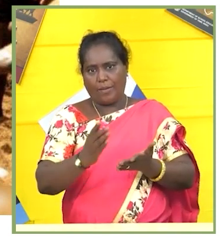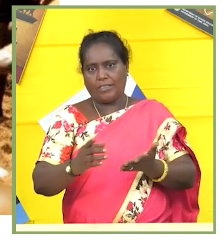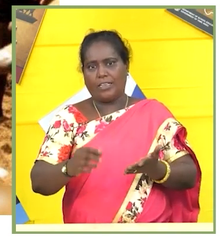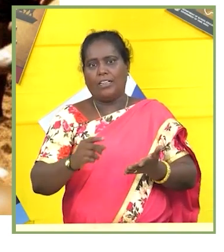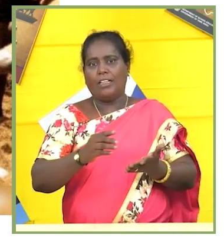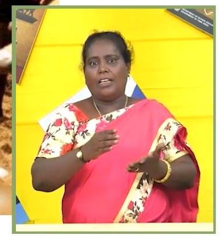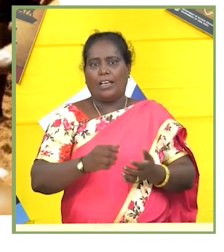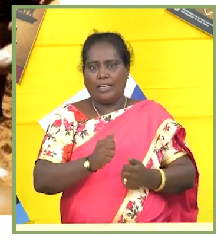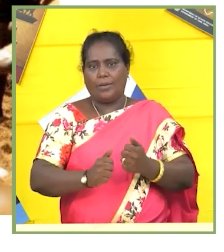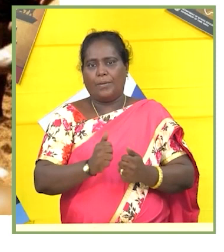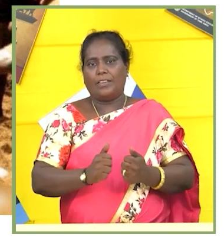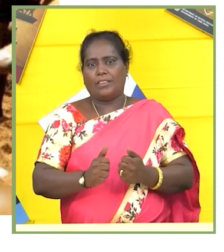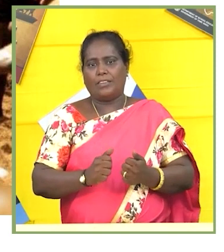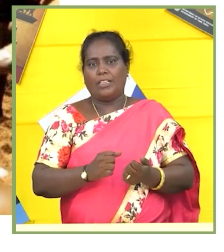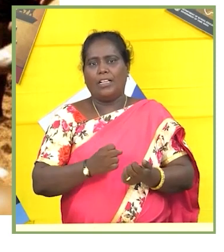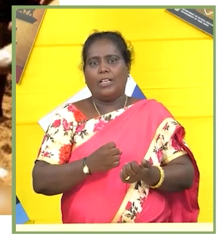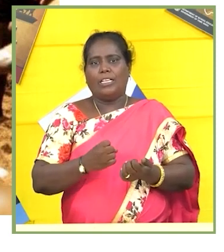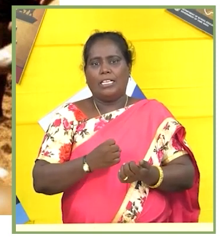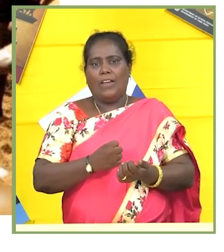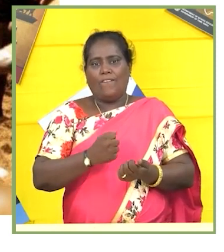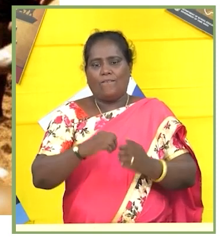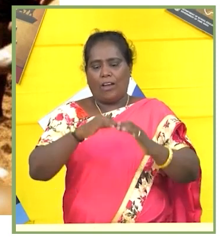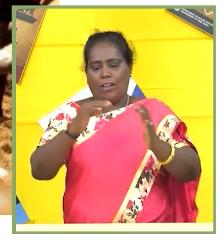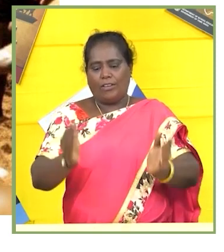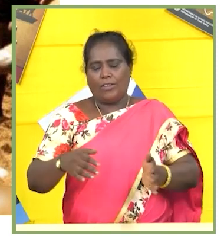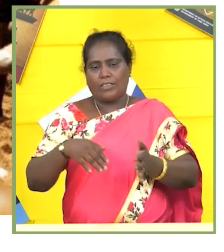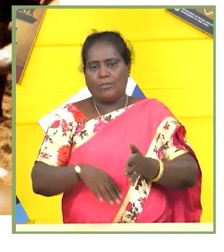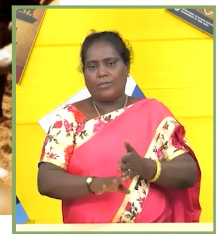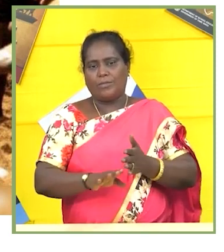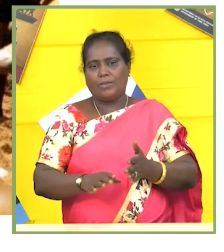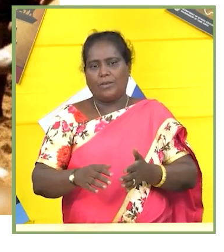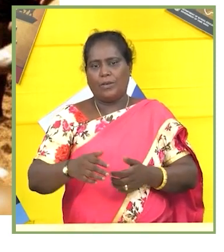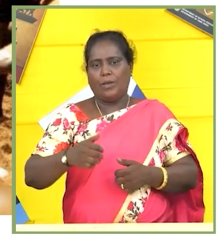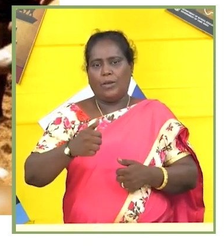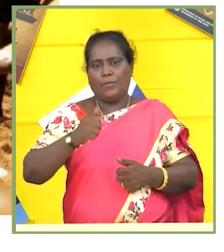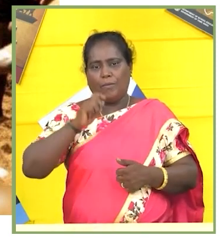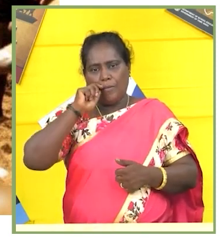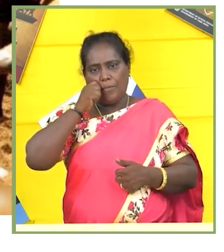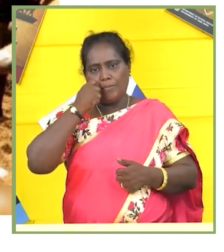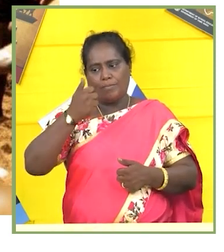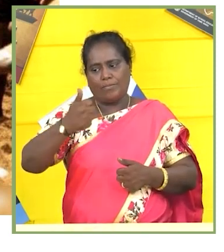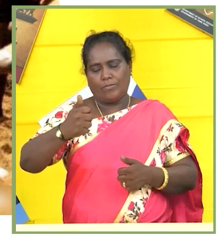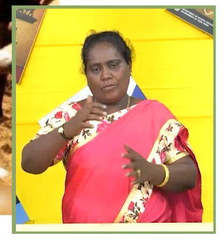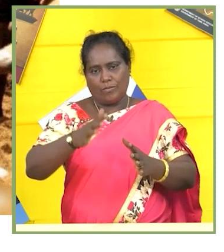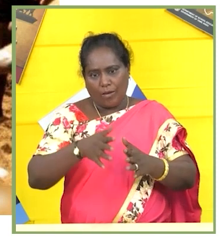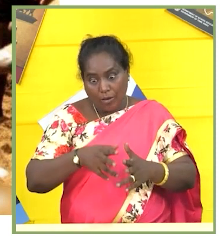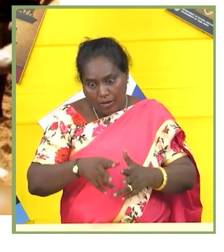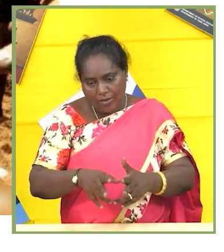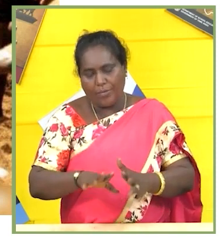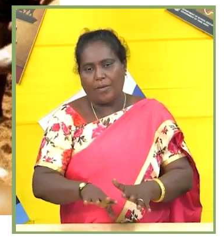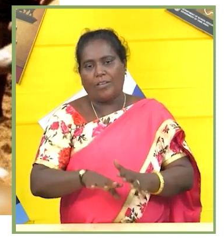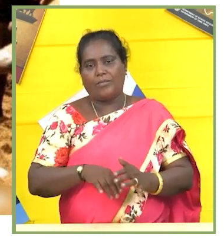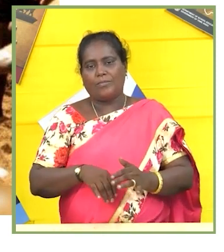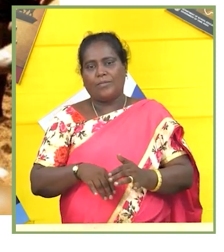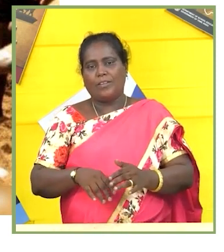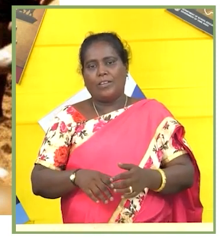அவற்றுக்கென சில தனியான பயிற்சிகள் அளிக்கப்படுகிறது. ஜல்லிக்கட்டு விளையாட்டில் வாடிவாசல் முன்பு மாடுபிடி